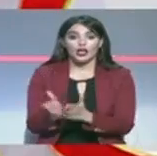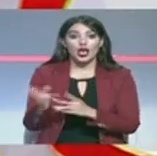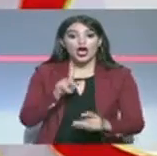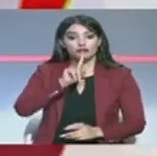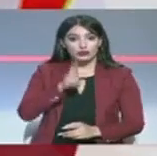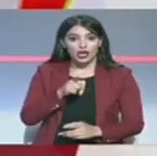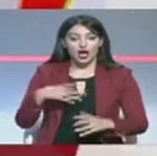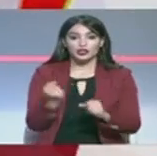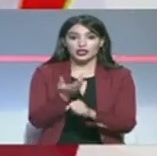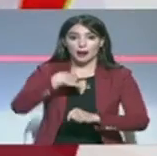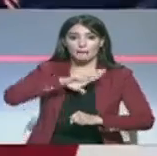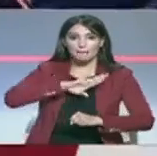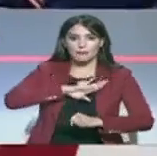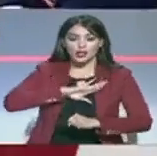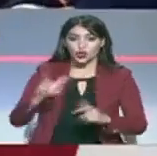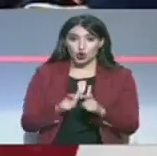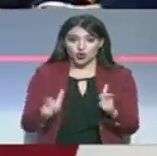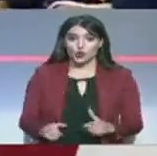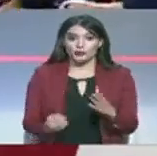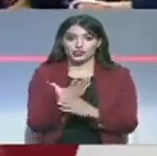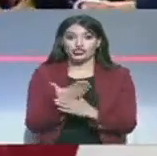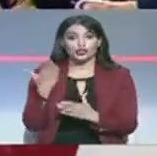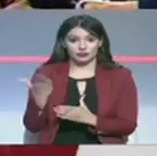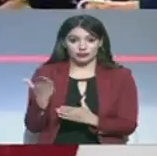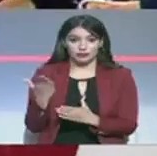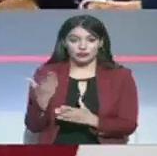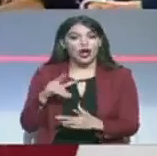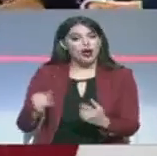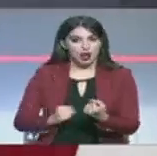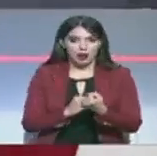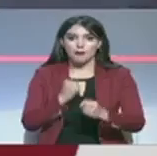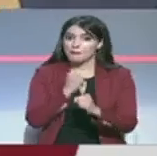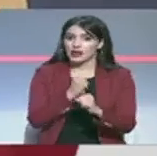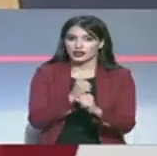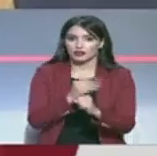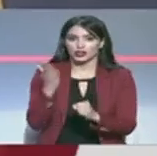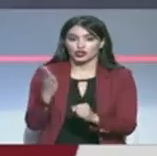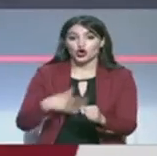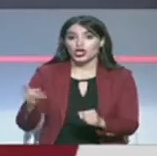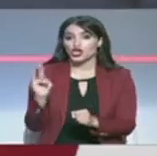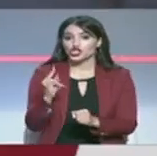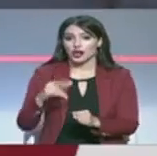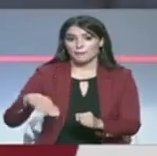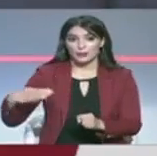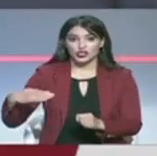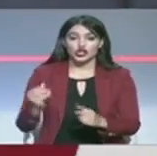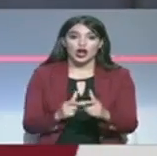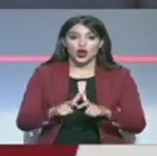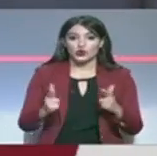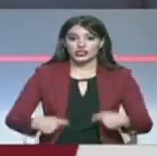تعهد بتحمل المسؤولية وبأن تكون الحكومة الجديدة حكومة عمل وإنجاز، هشام المشيشي رئيس الحكومة